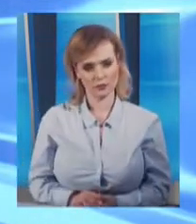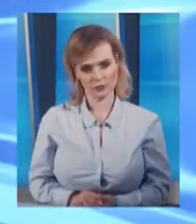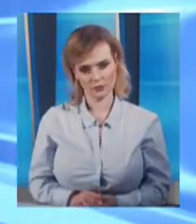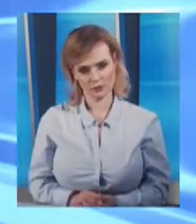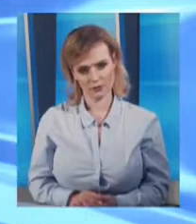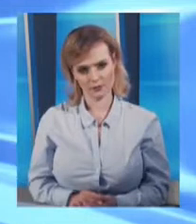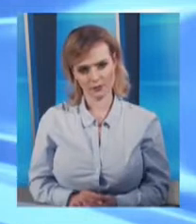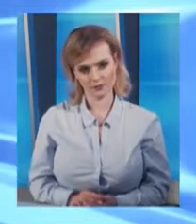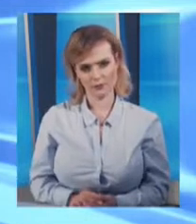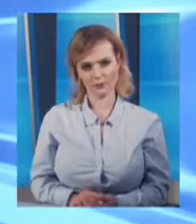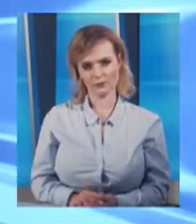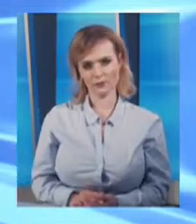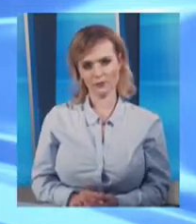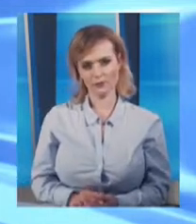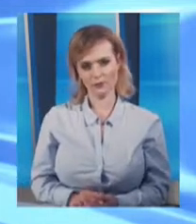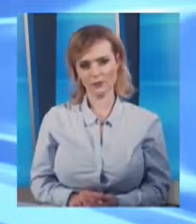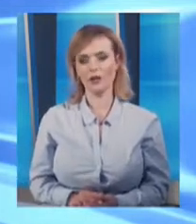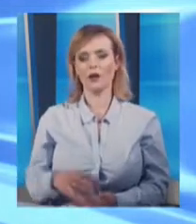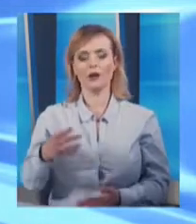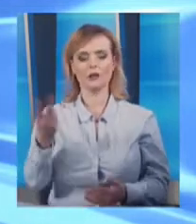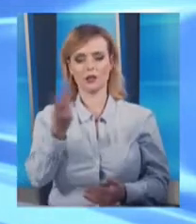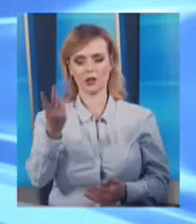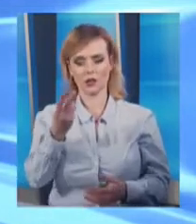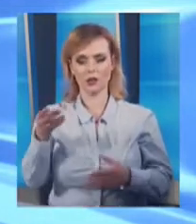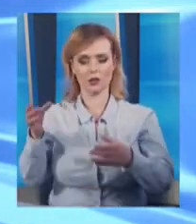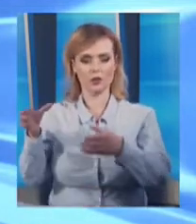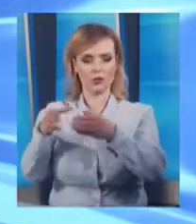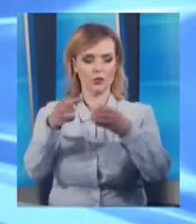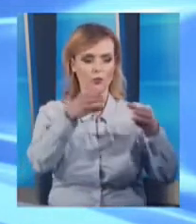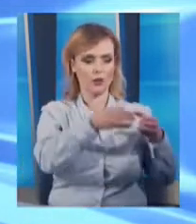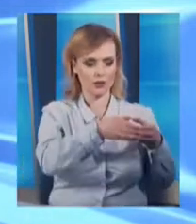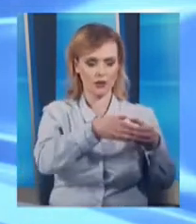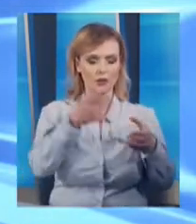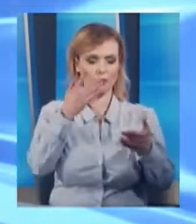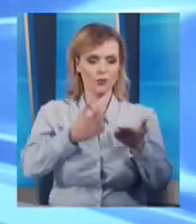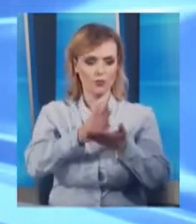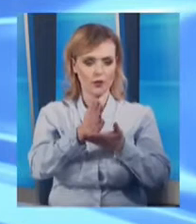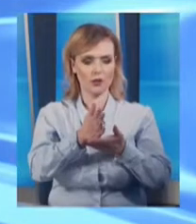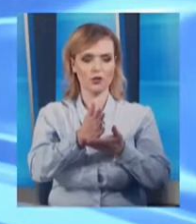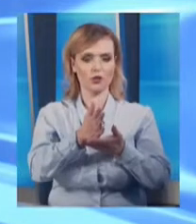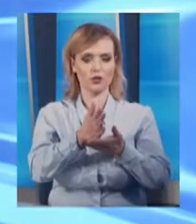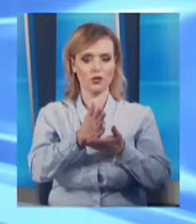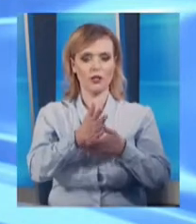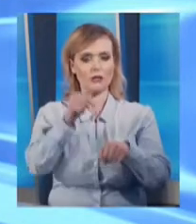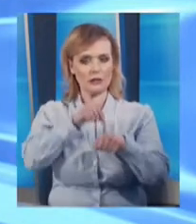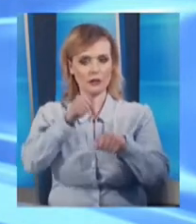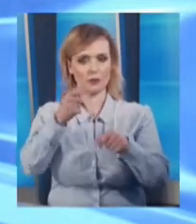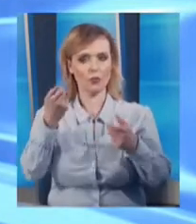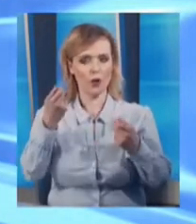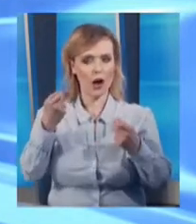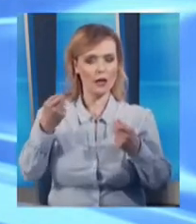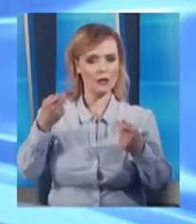care am văzut-o în această campanie, dintre cele două partide care sunt prezente în această seară în studio,